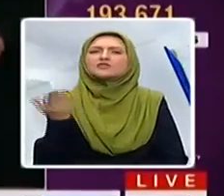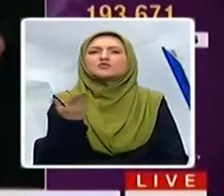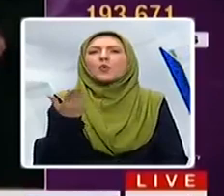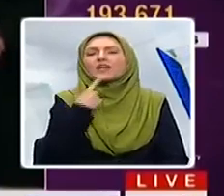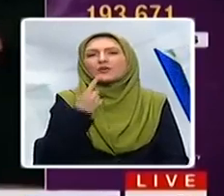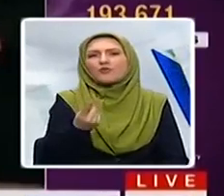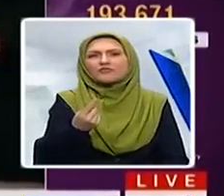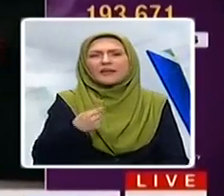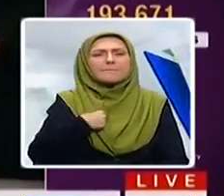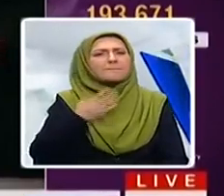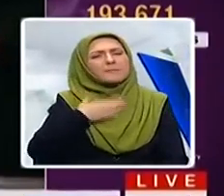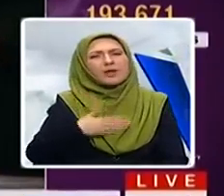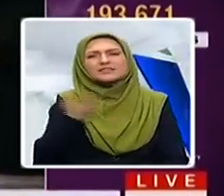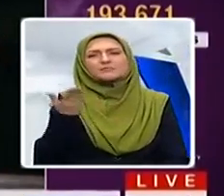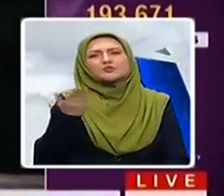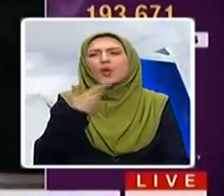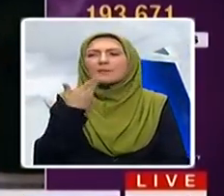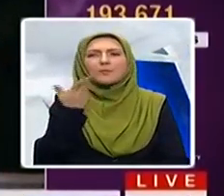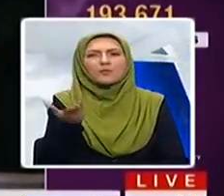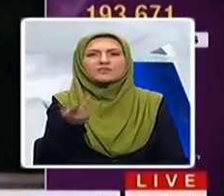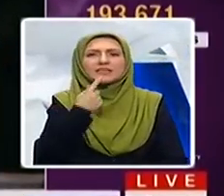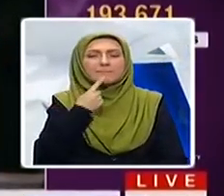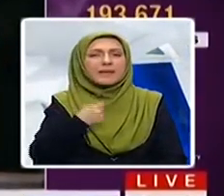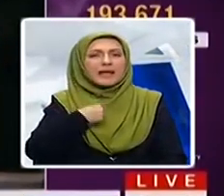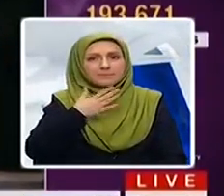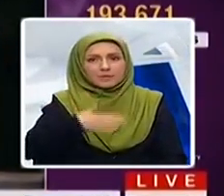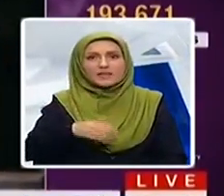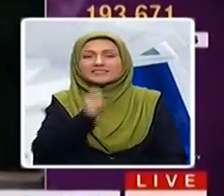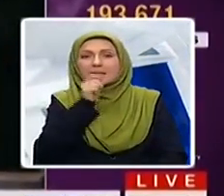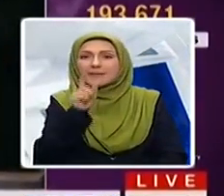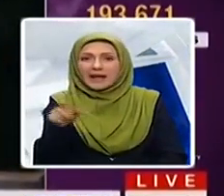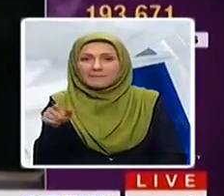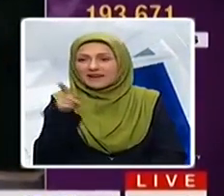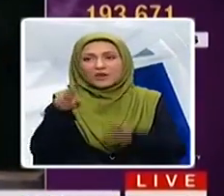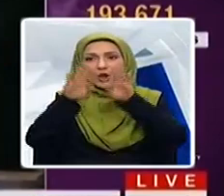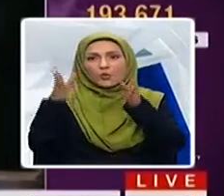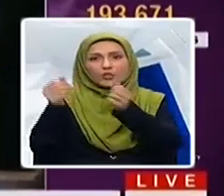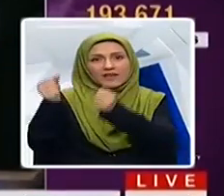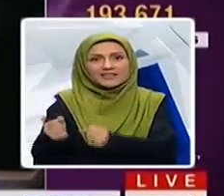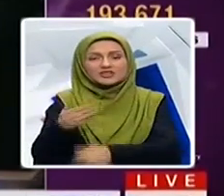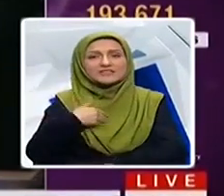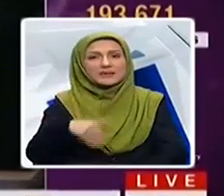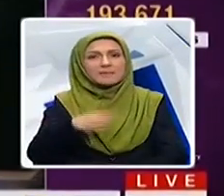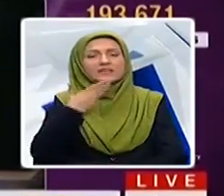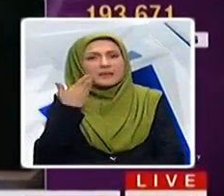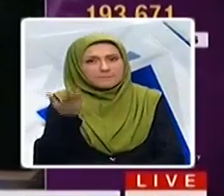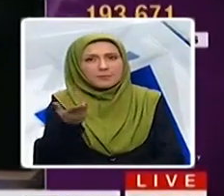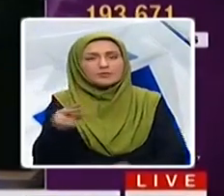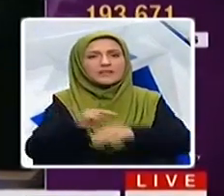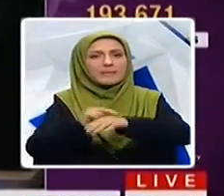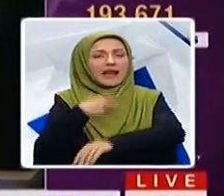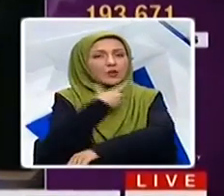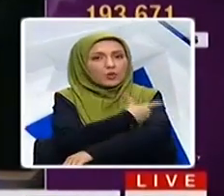داشتم به صورت کنایه می‌پرسیدم. من به صورت بسیار طنزآمیز داشتم از خبرنگاری حاضر در اون اتاق درباره استفاده از ماده ضد عفونی کننده